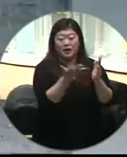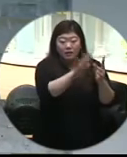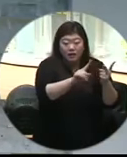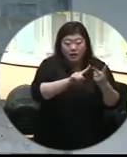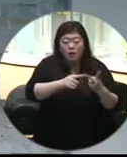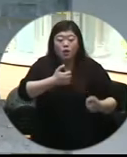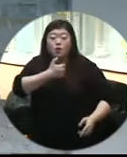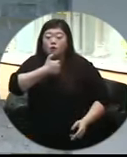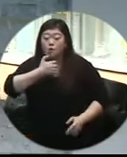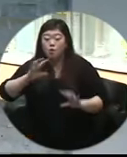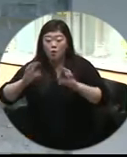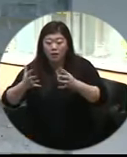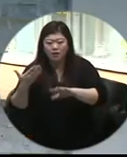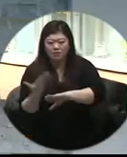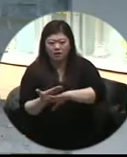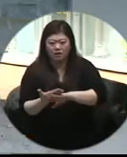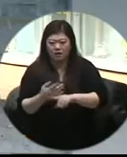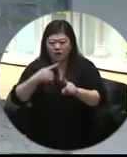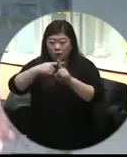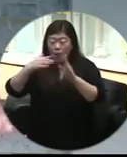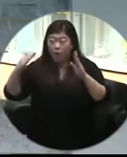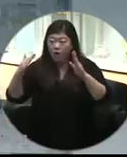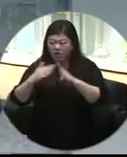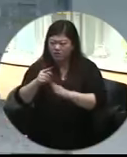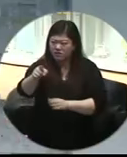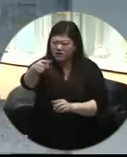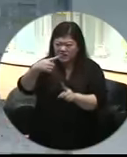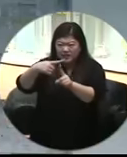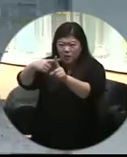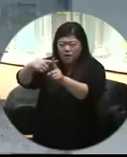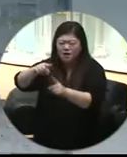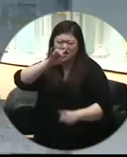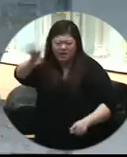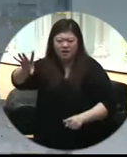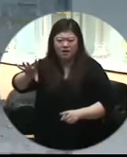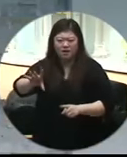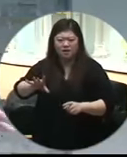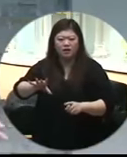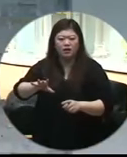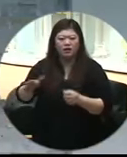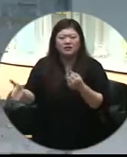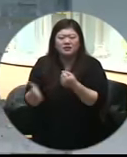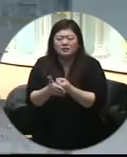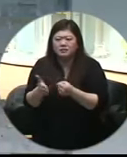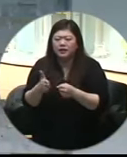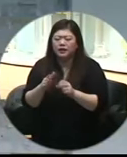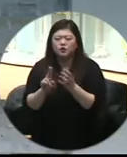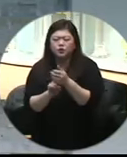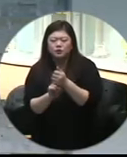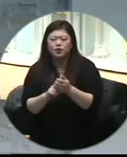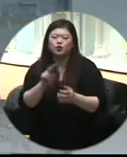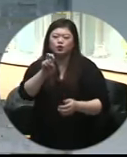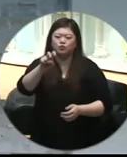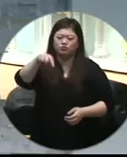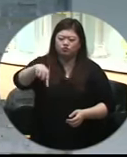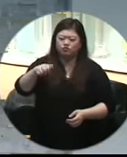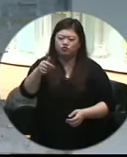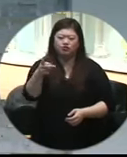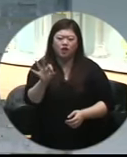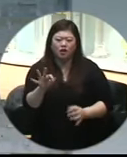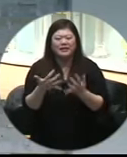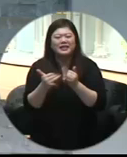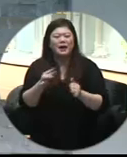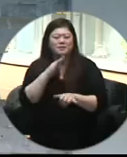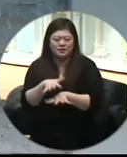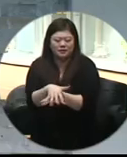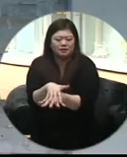무형교회였어요. 그 당시에 세우면 핍박당하기 때문에 잡혀가기 때문에 무형교회, 눈에 안 보여. 그런 지교회를